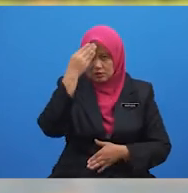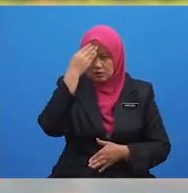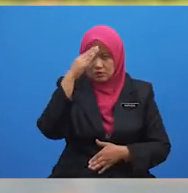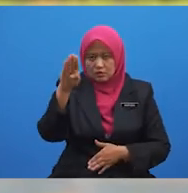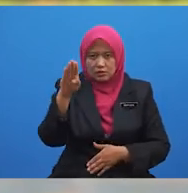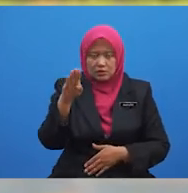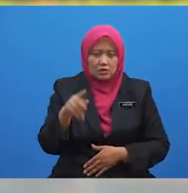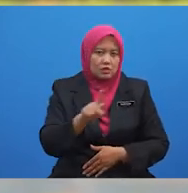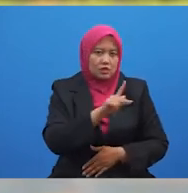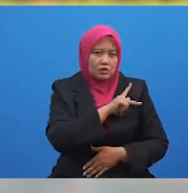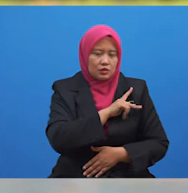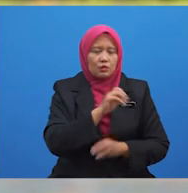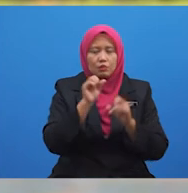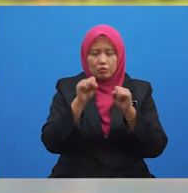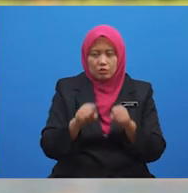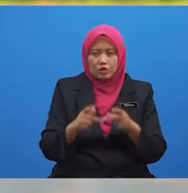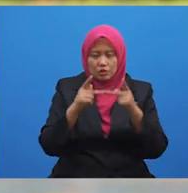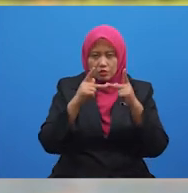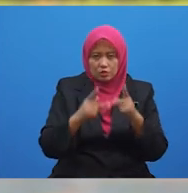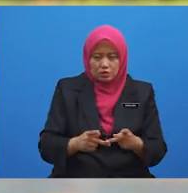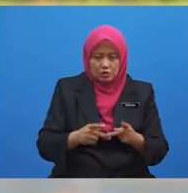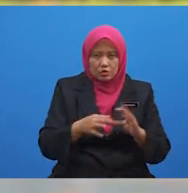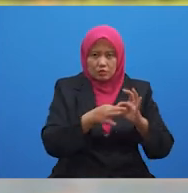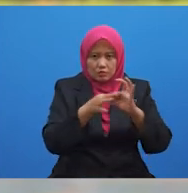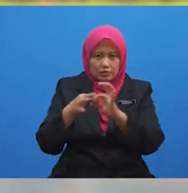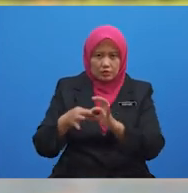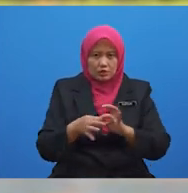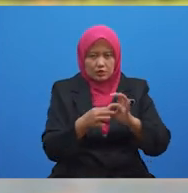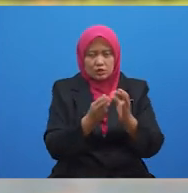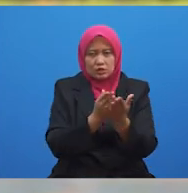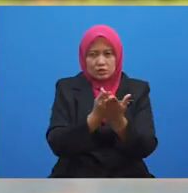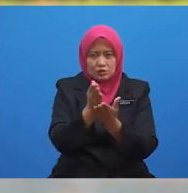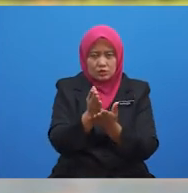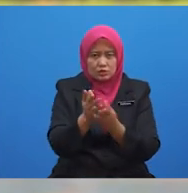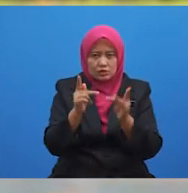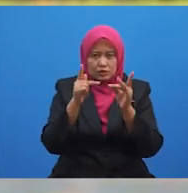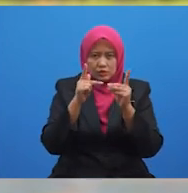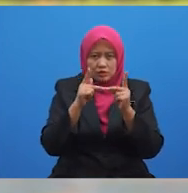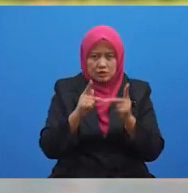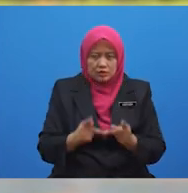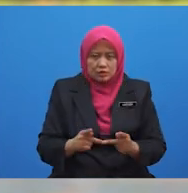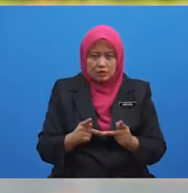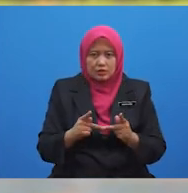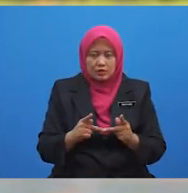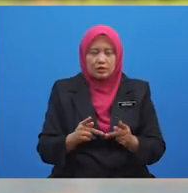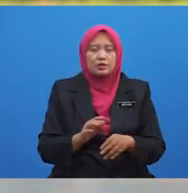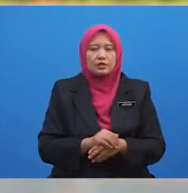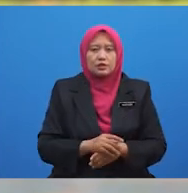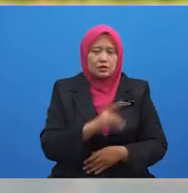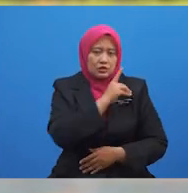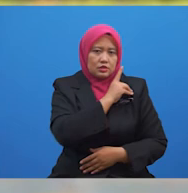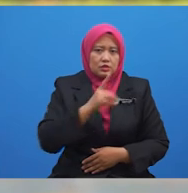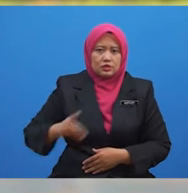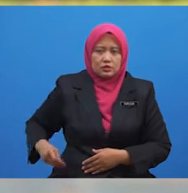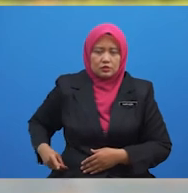pemerintah berjaya mengukuhkan perpaduan dan seterusnya mengekalkan kedaulatan negeri.